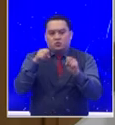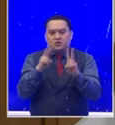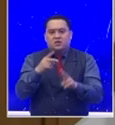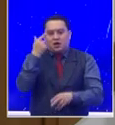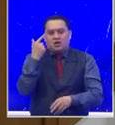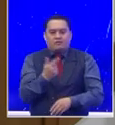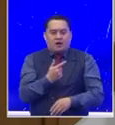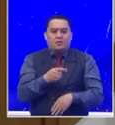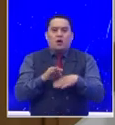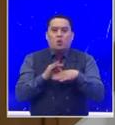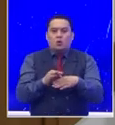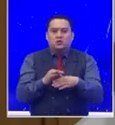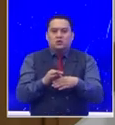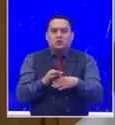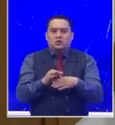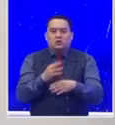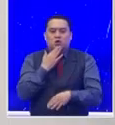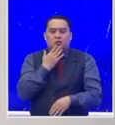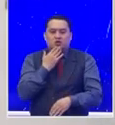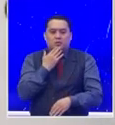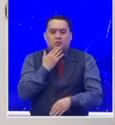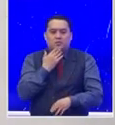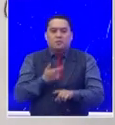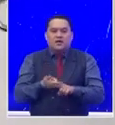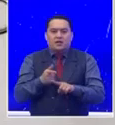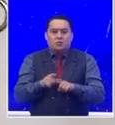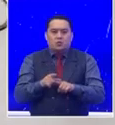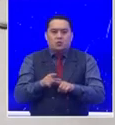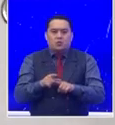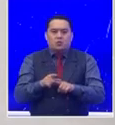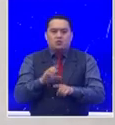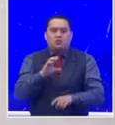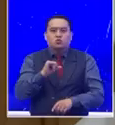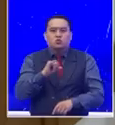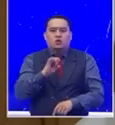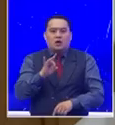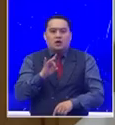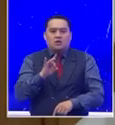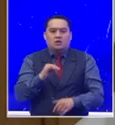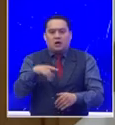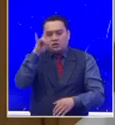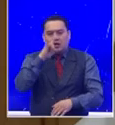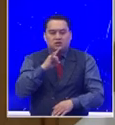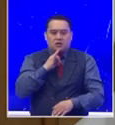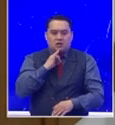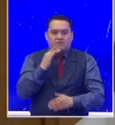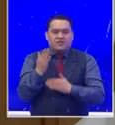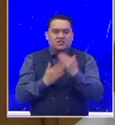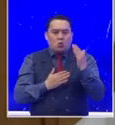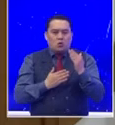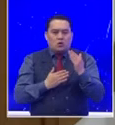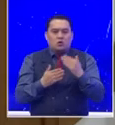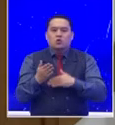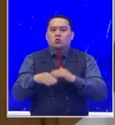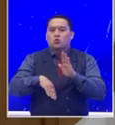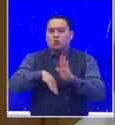основном проходят специализацию за рубежом, поэтому рейтинг Сунгара в Казахстане очень, можно сказать, высокий, один из